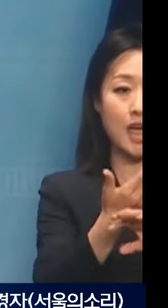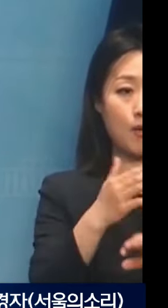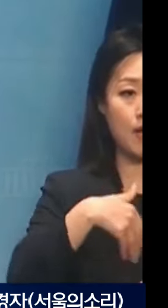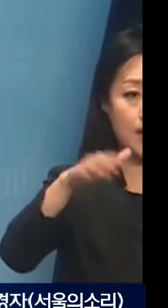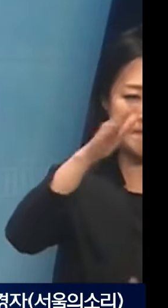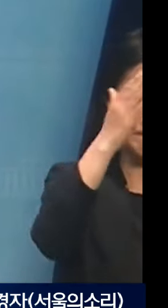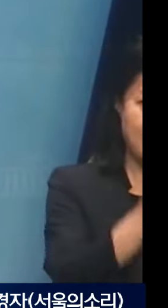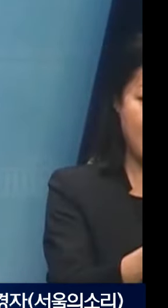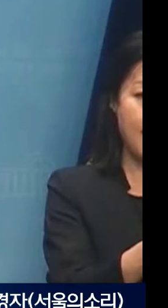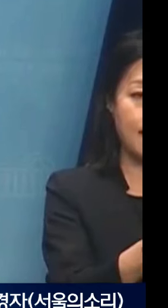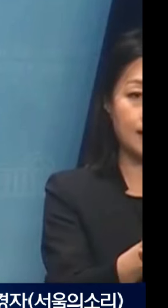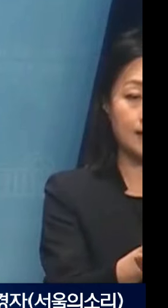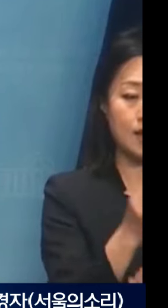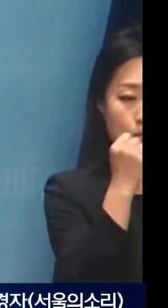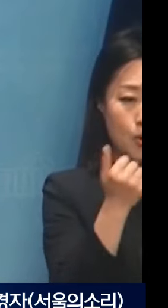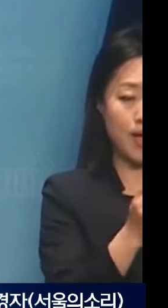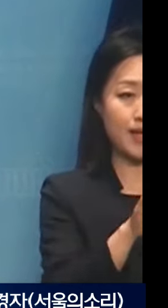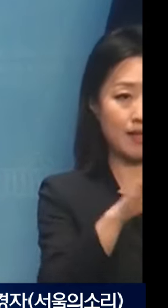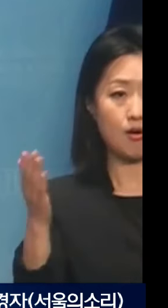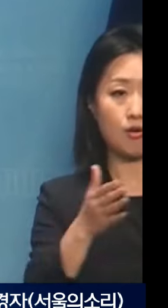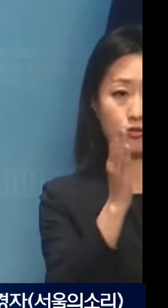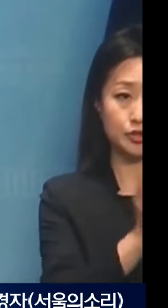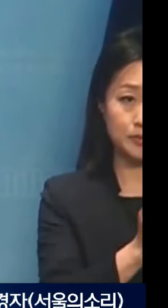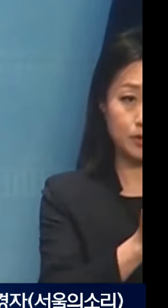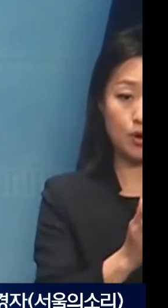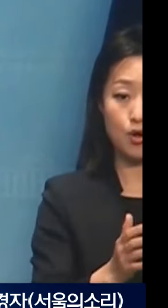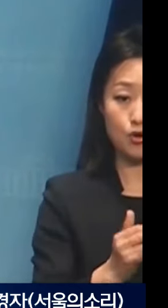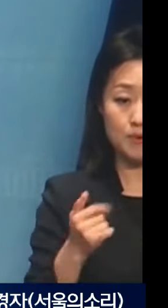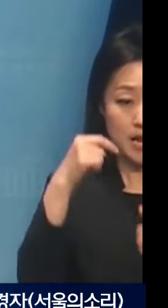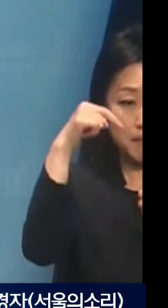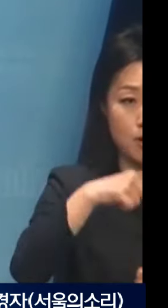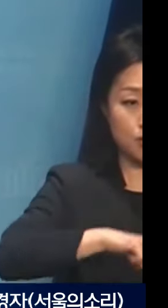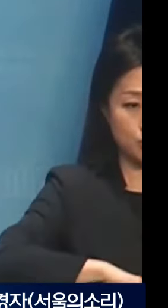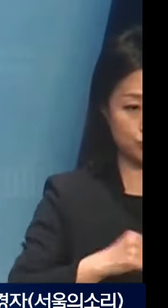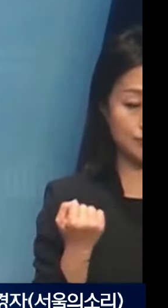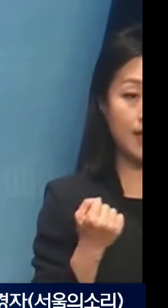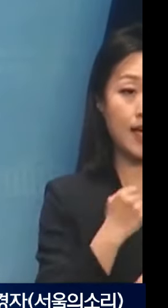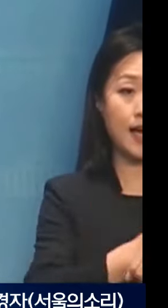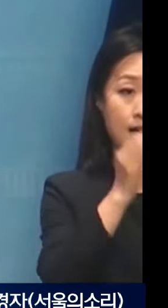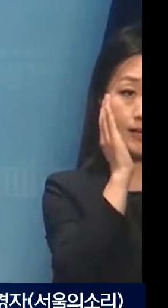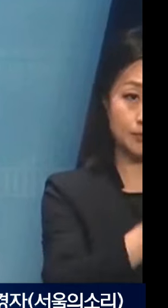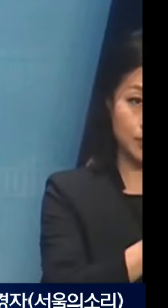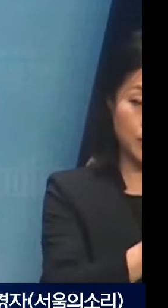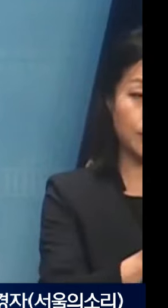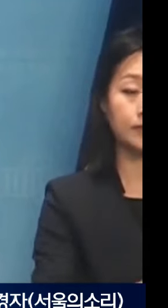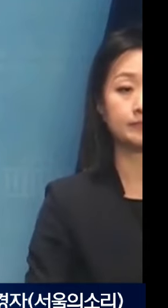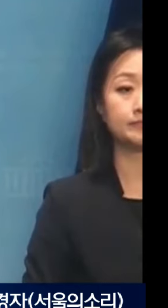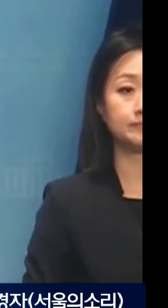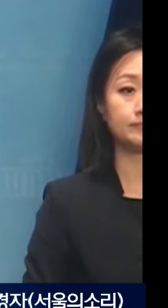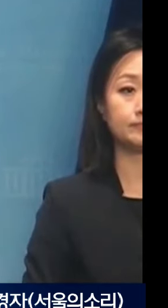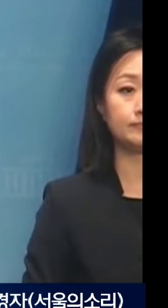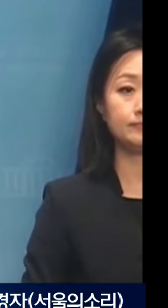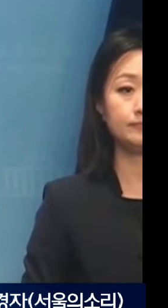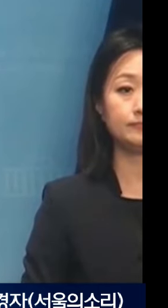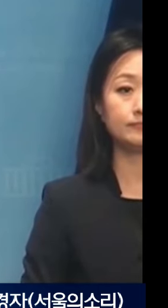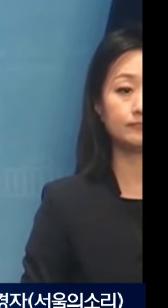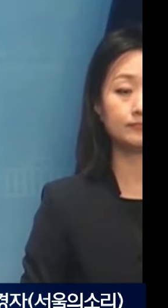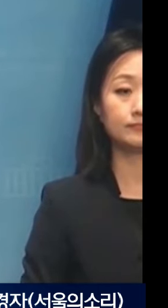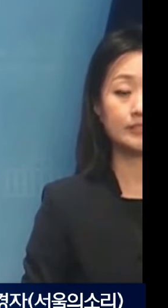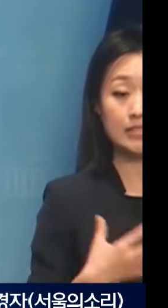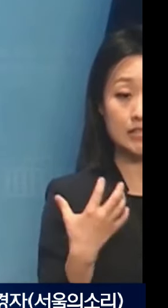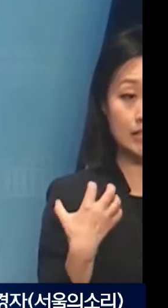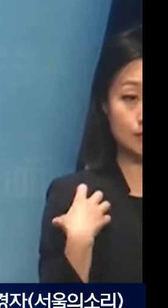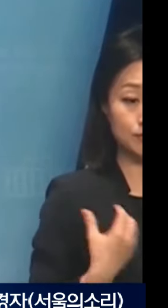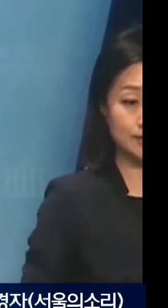순방을 저지하고 본회의를 개최해 국민의 명령을 반드시 관철할 것임을 밝히는 바입니다. 의무를